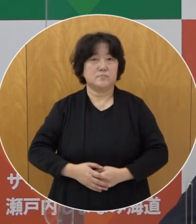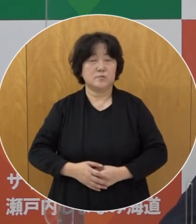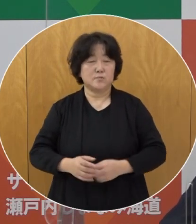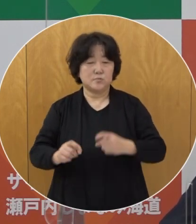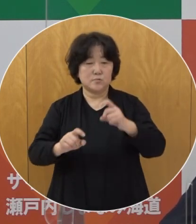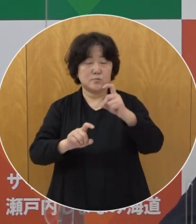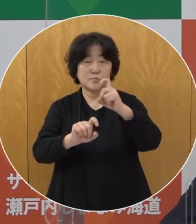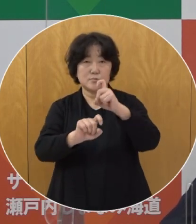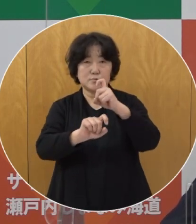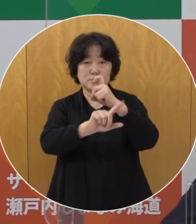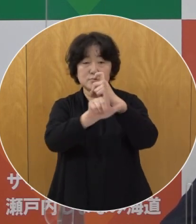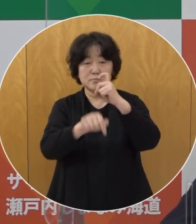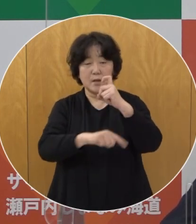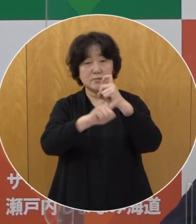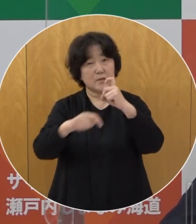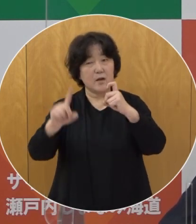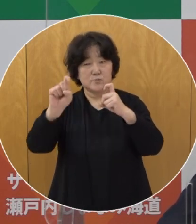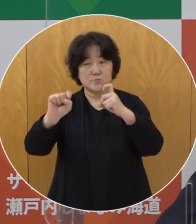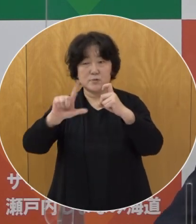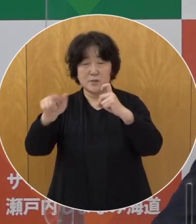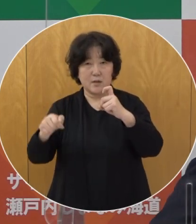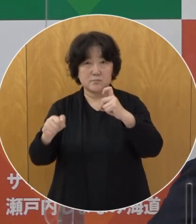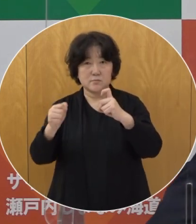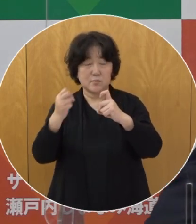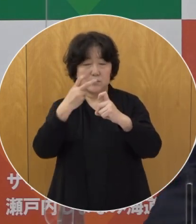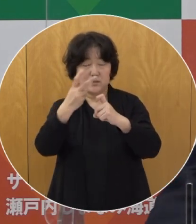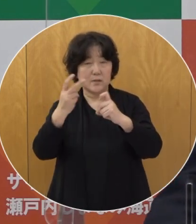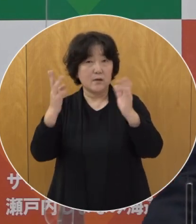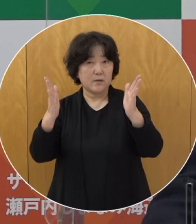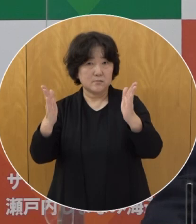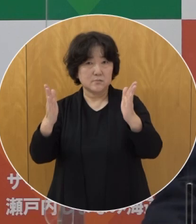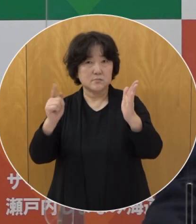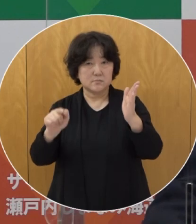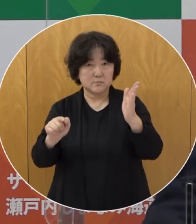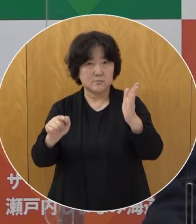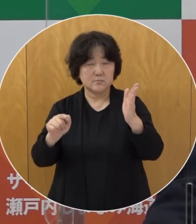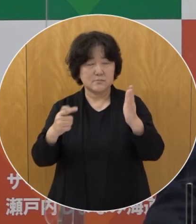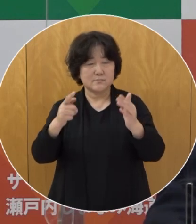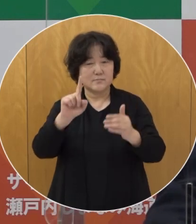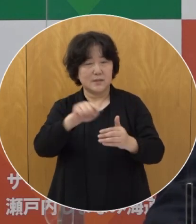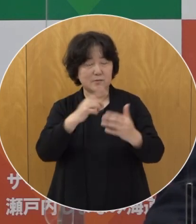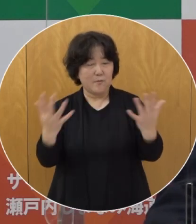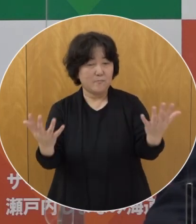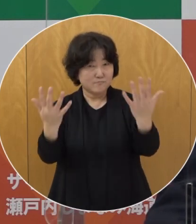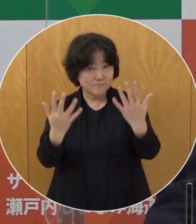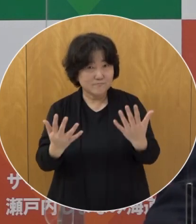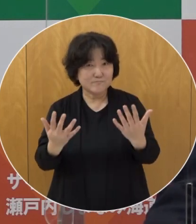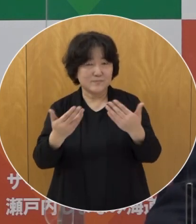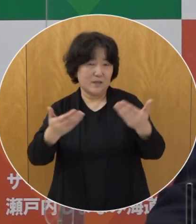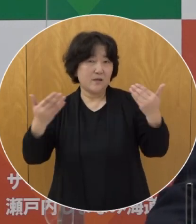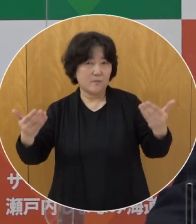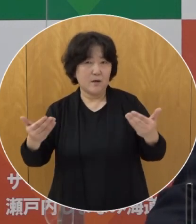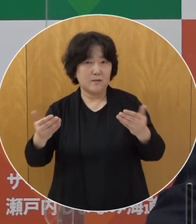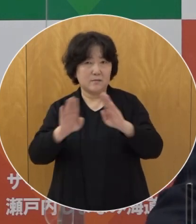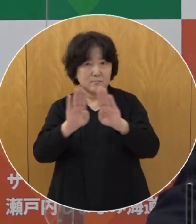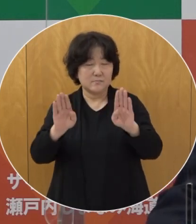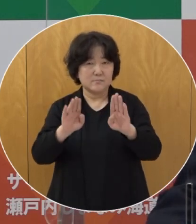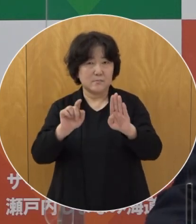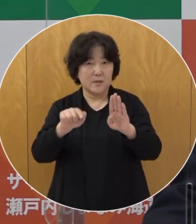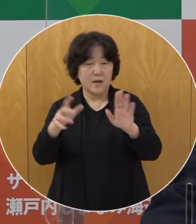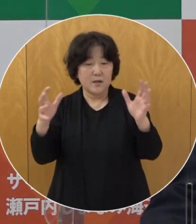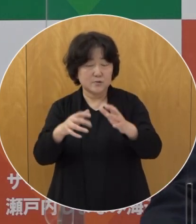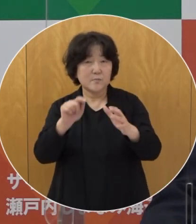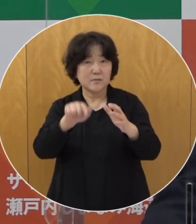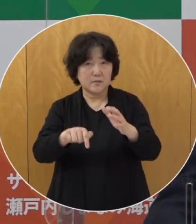月にかけましての2ヶ月、今治に大きなにぎわいが戻ってまいりました。市内外